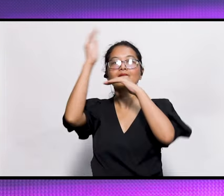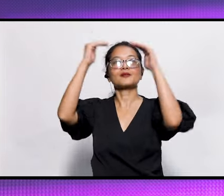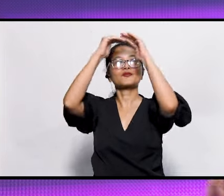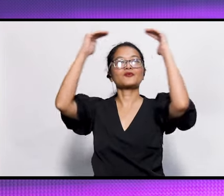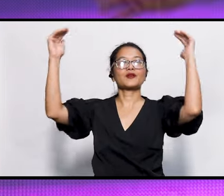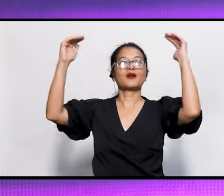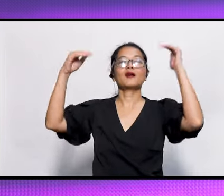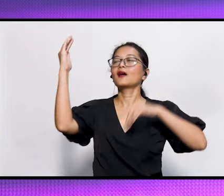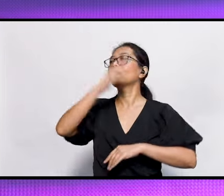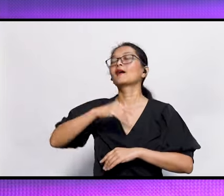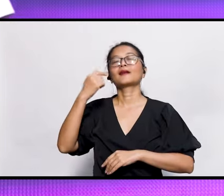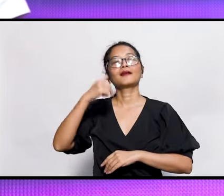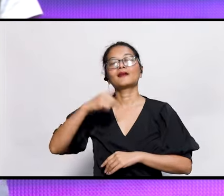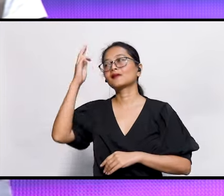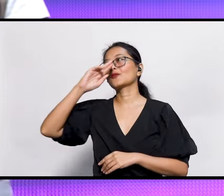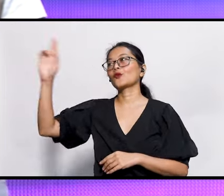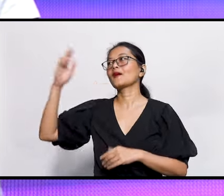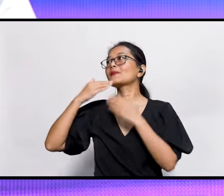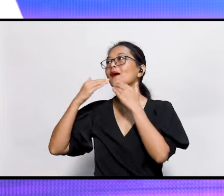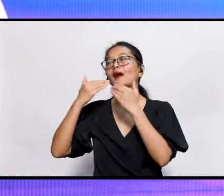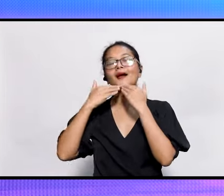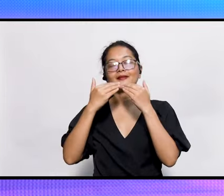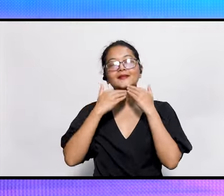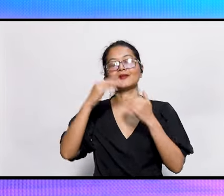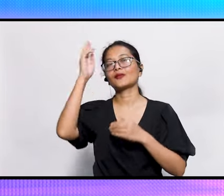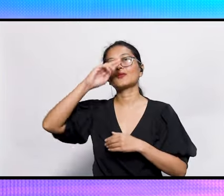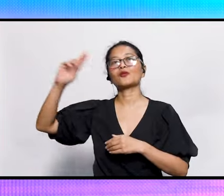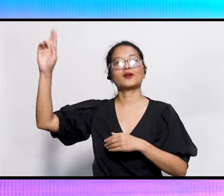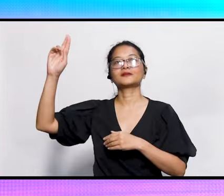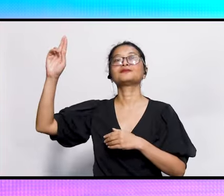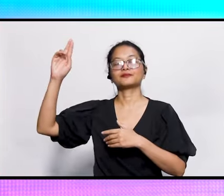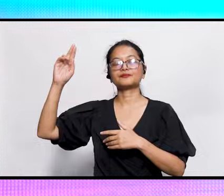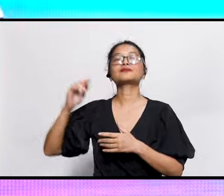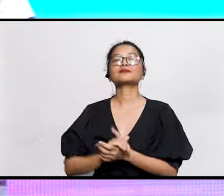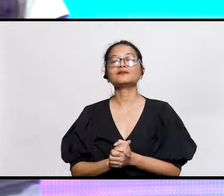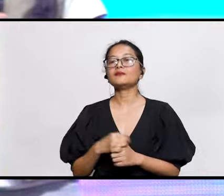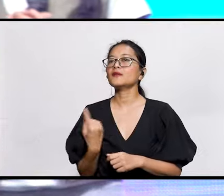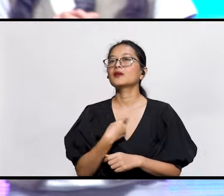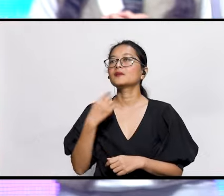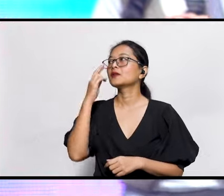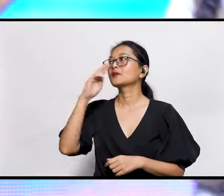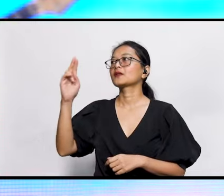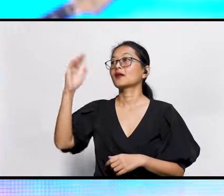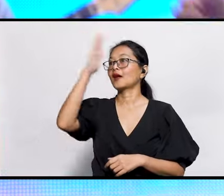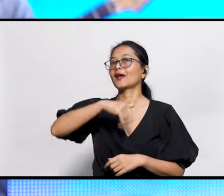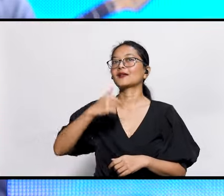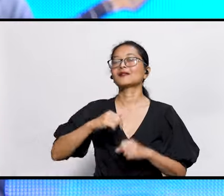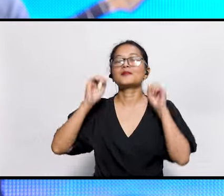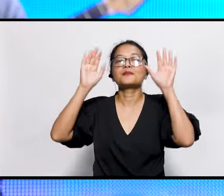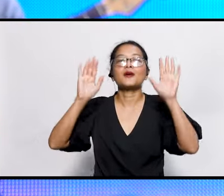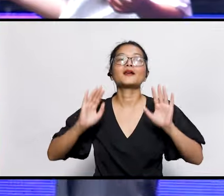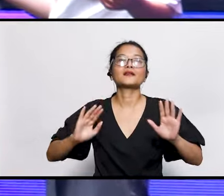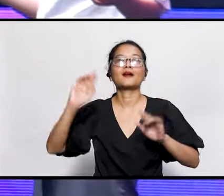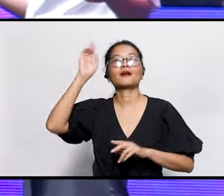ya God hari ini Terima kasih ya Tuhan hari ini saya percaya ada begitu banyak Tuhan akan melakukan